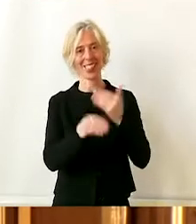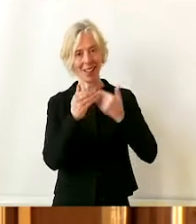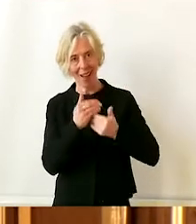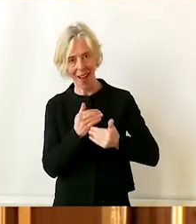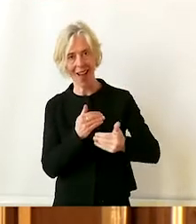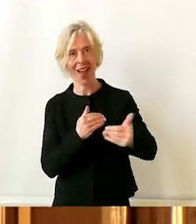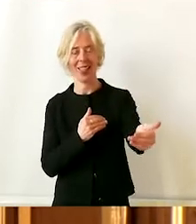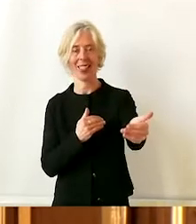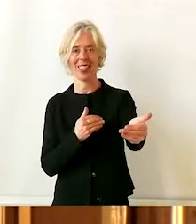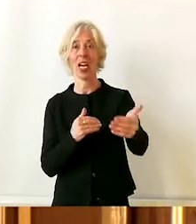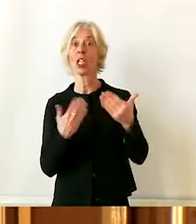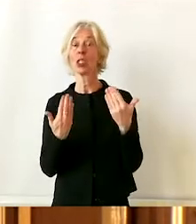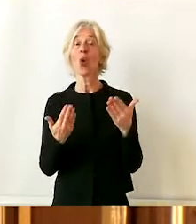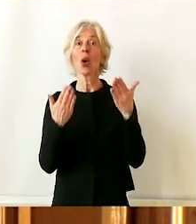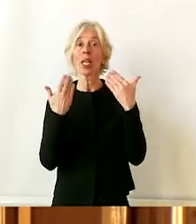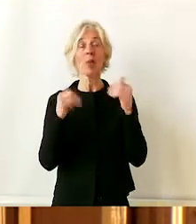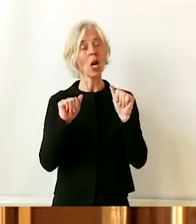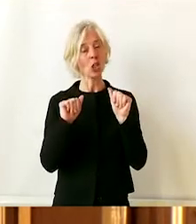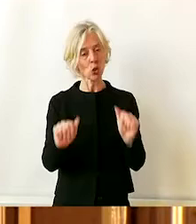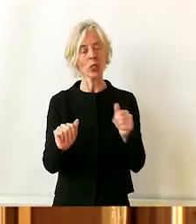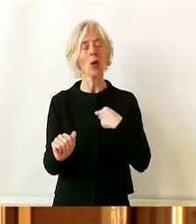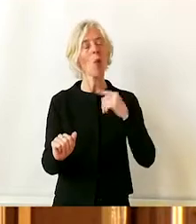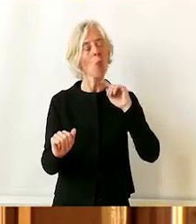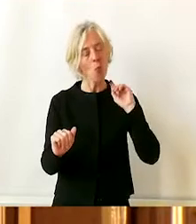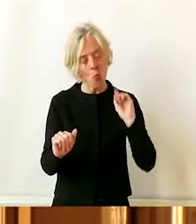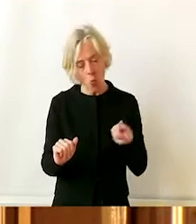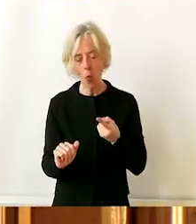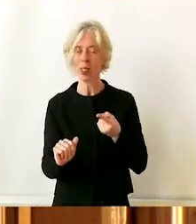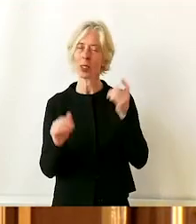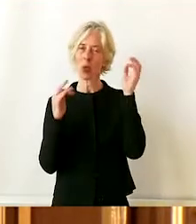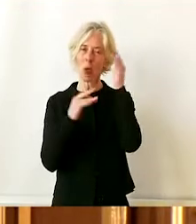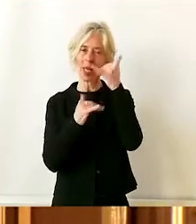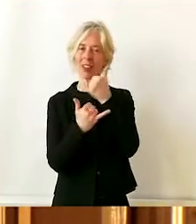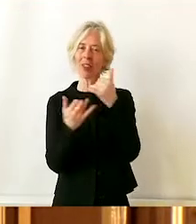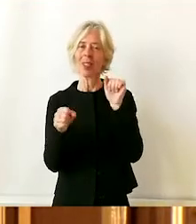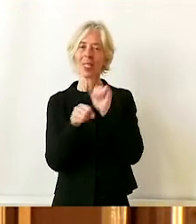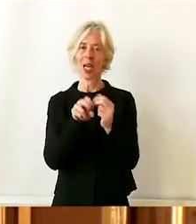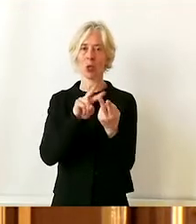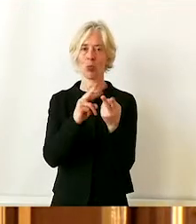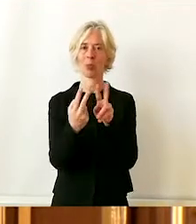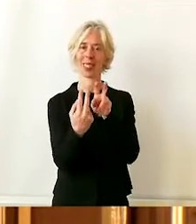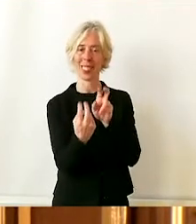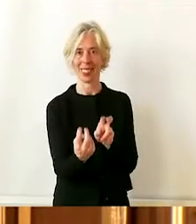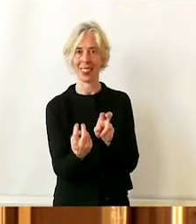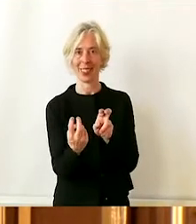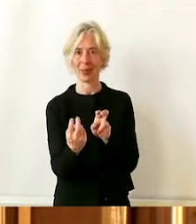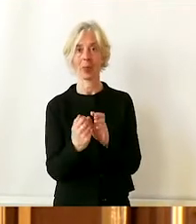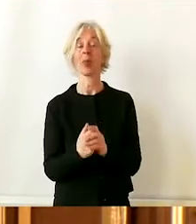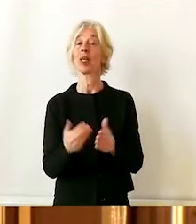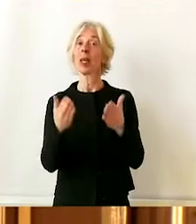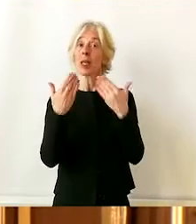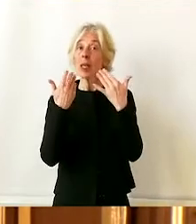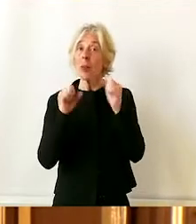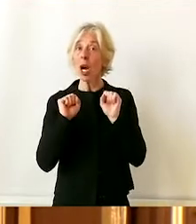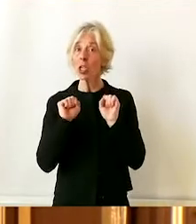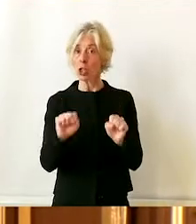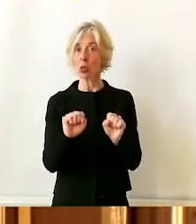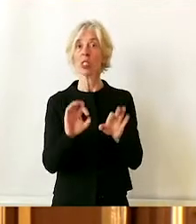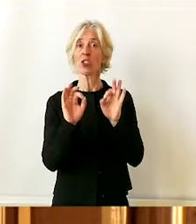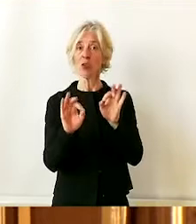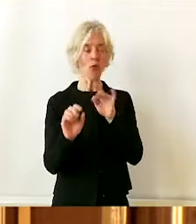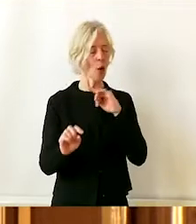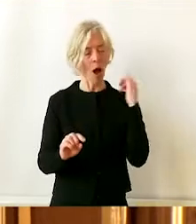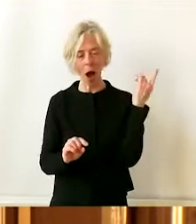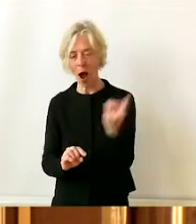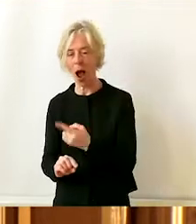sich bringt und der wir uns auch stellen müssen. Klimaschutz, das geht uns alle an. Viele Rädchen müssen ineinander greifen.